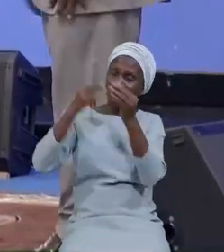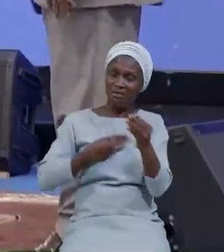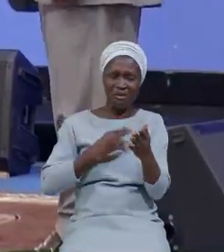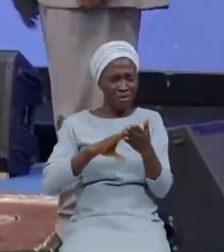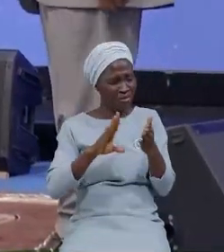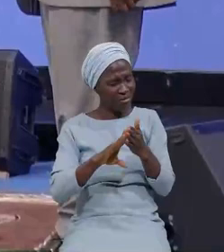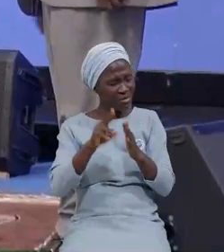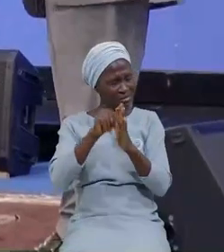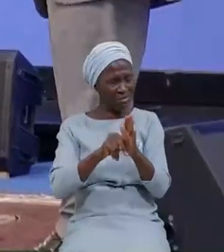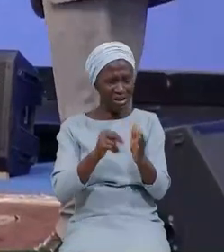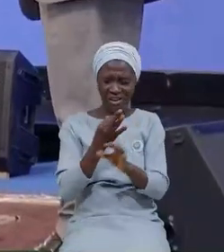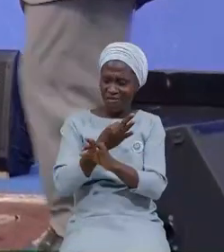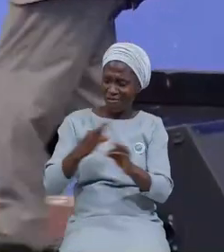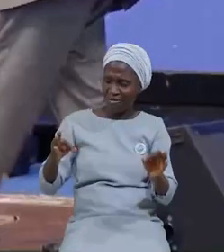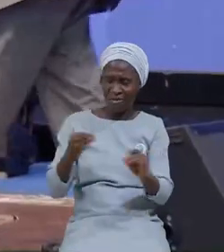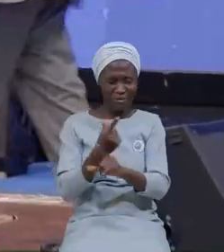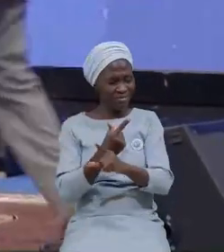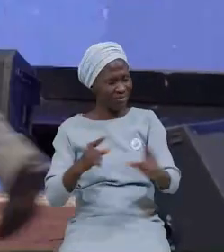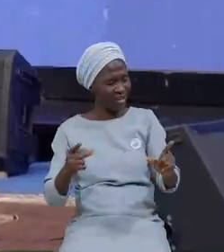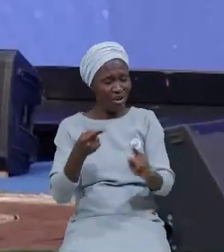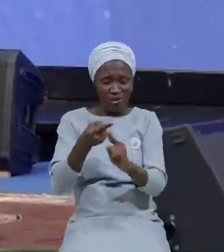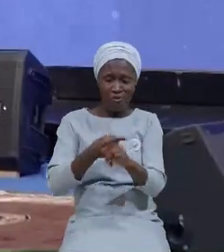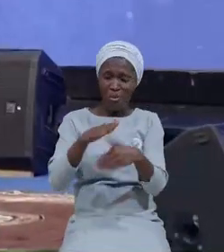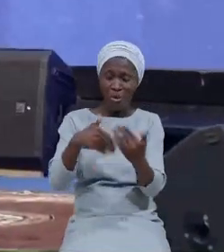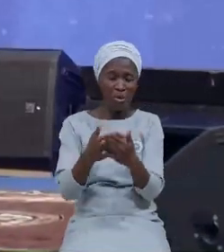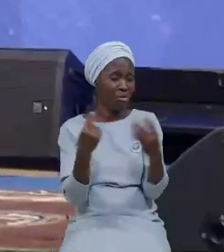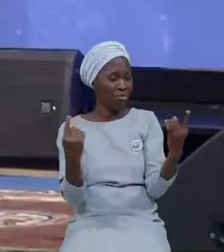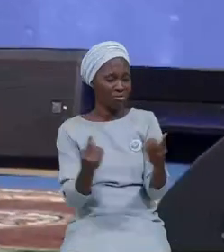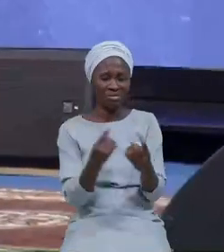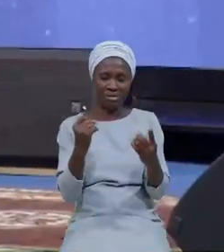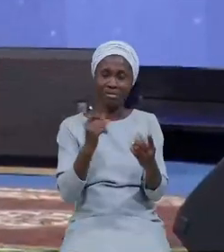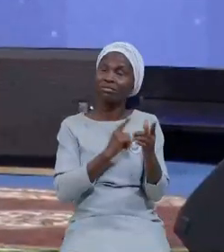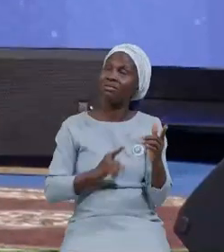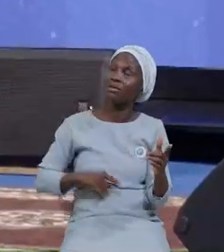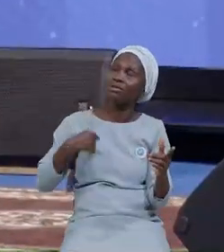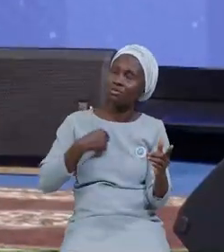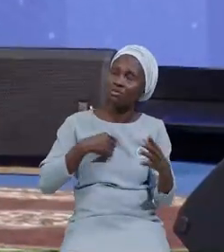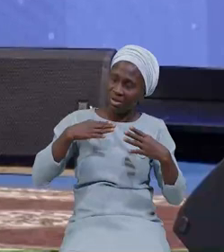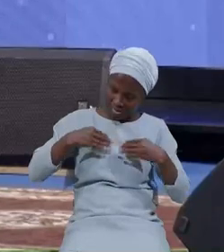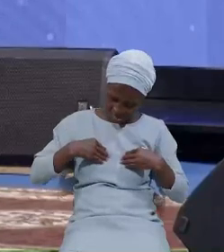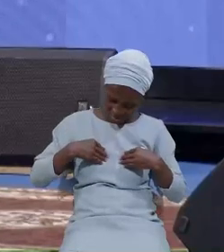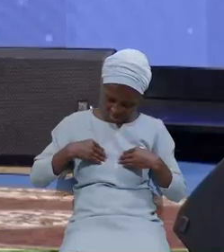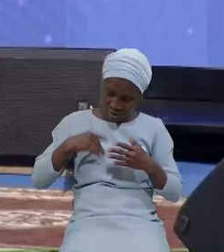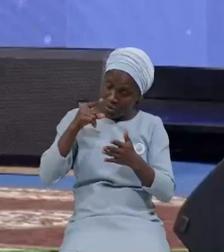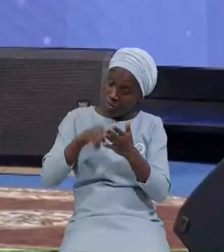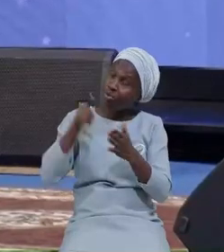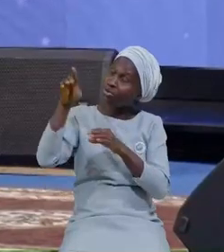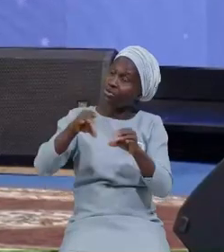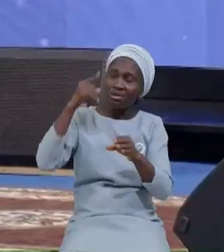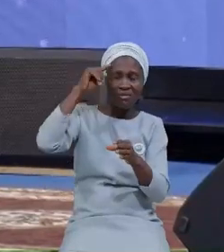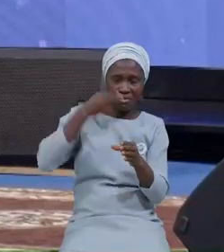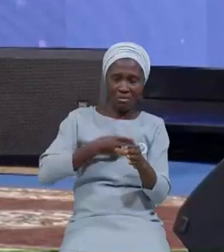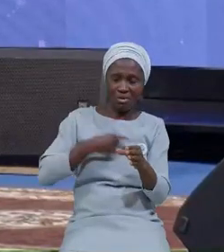la libération de tous ces péchés Seigneur nous acceptons ce que tu as